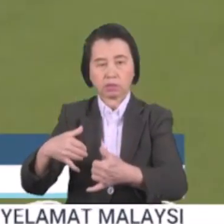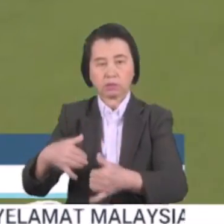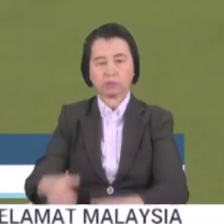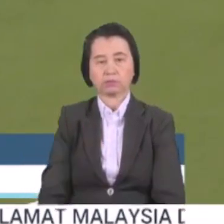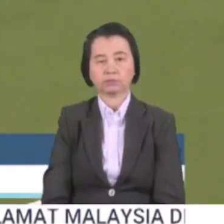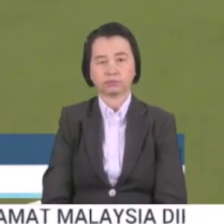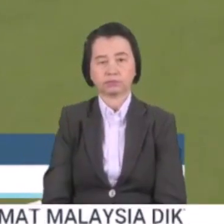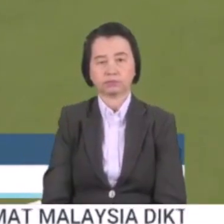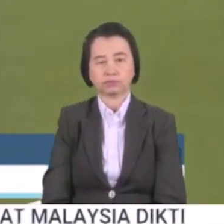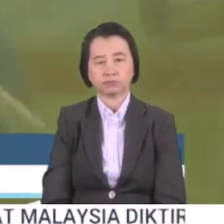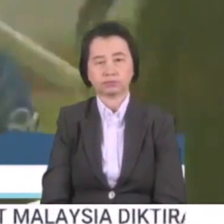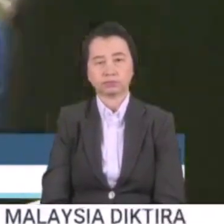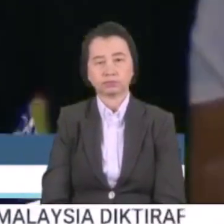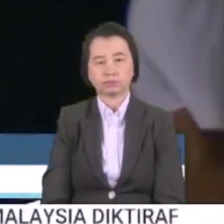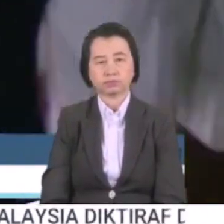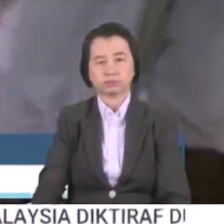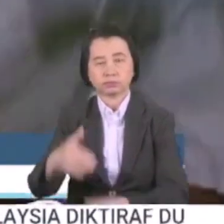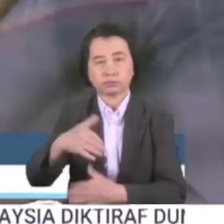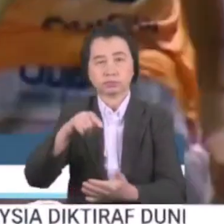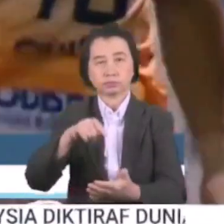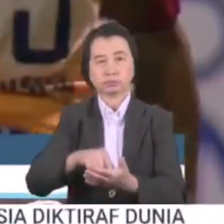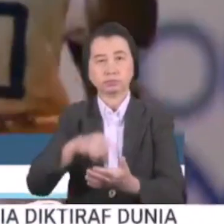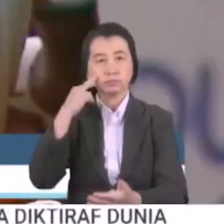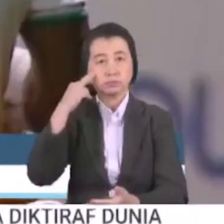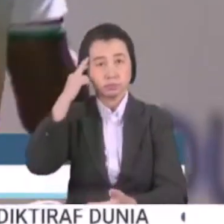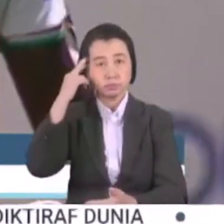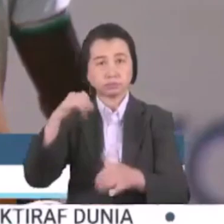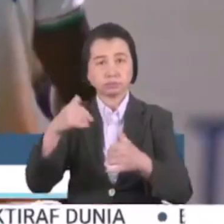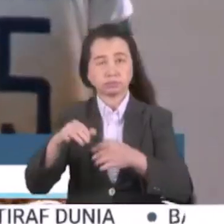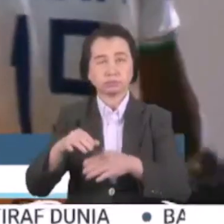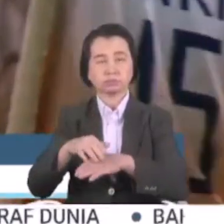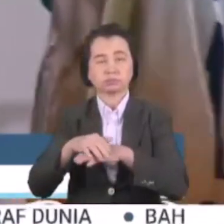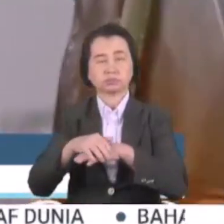nanti. Malam ini skuad remaja kebangsaan